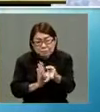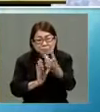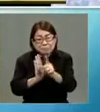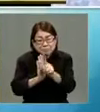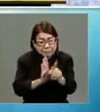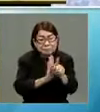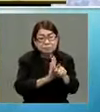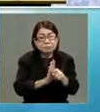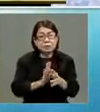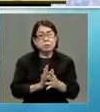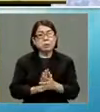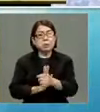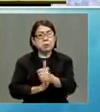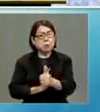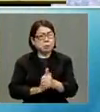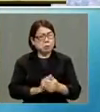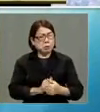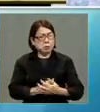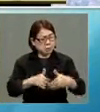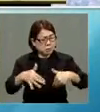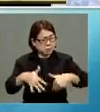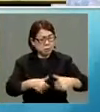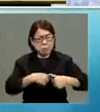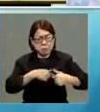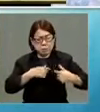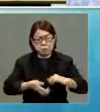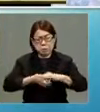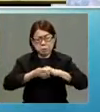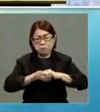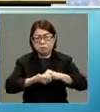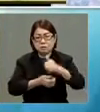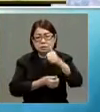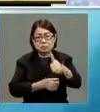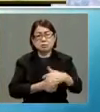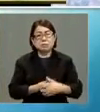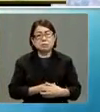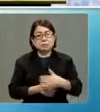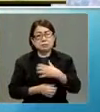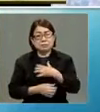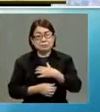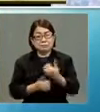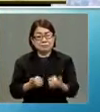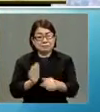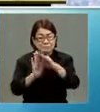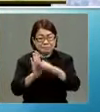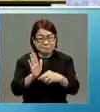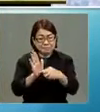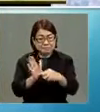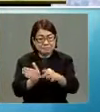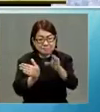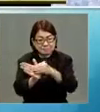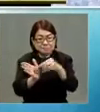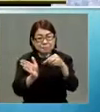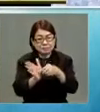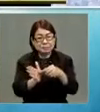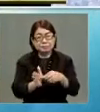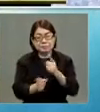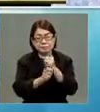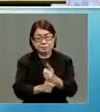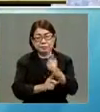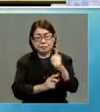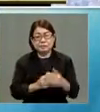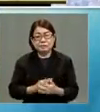ก็ถือเป็นความร่วมใจร่วมมือร่วมใจของประชาชนชาวไทยกันนะครับในการใช้แพลตฟอร์มไทยชนะนี่ครับนะครับคราวนี้